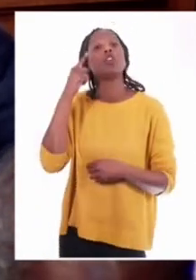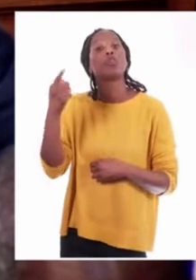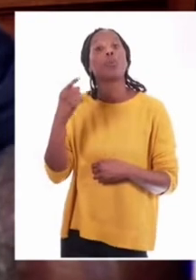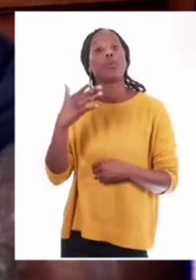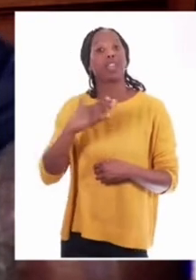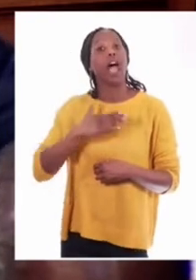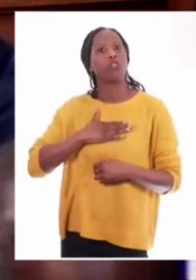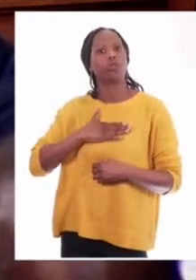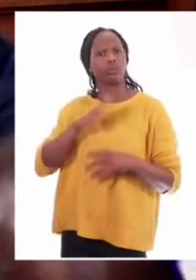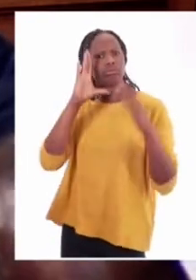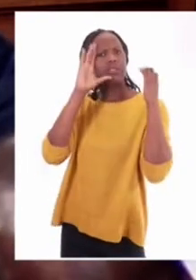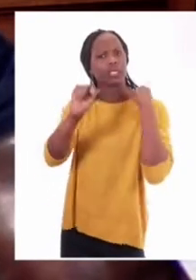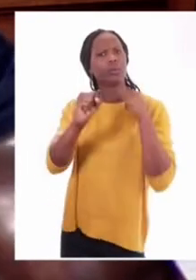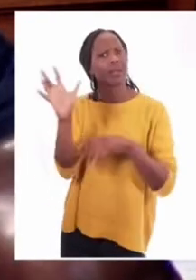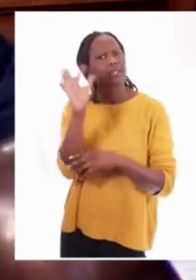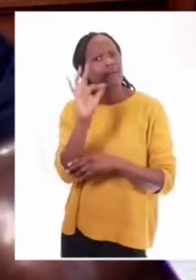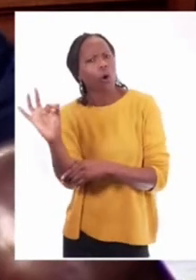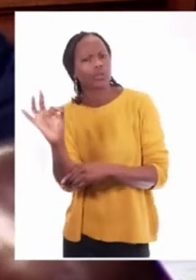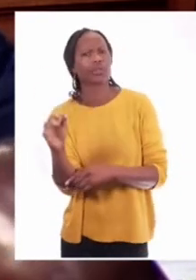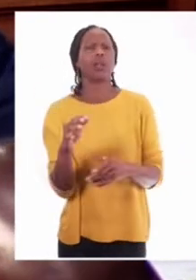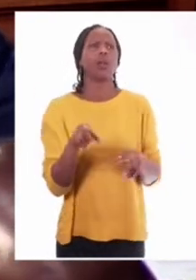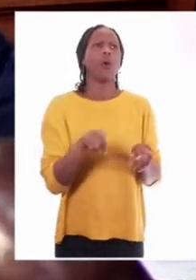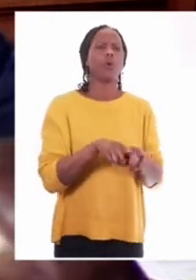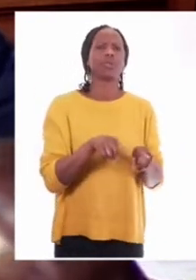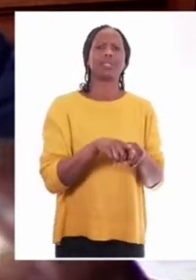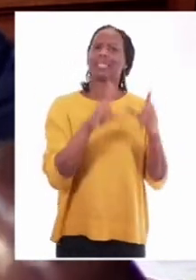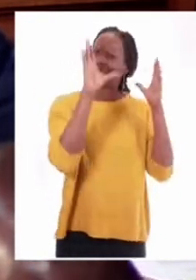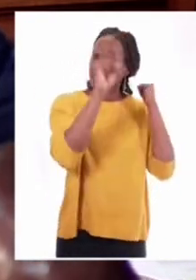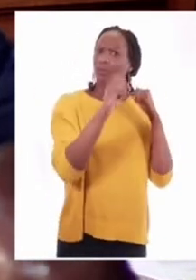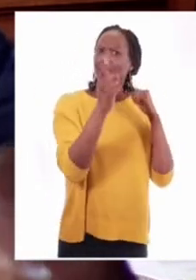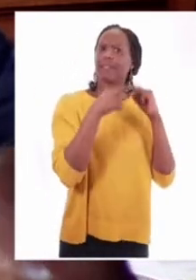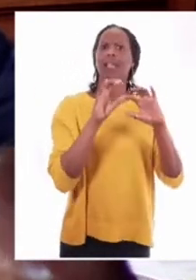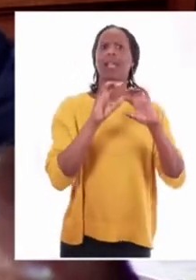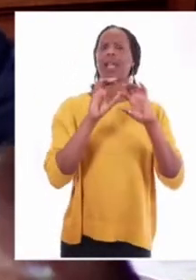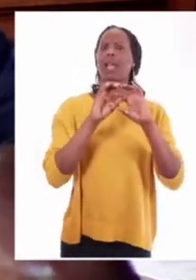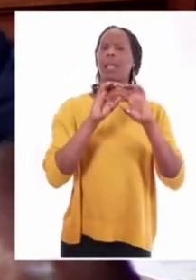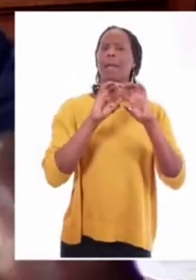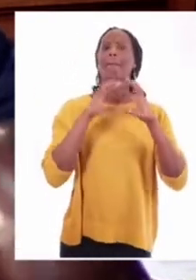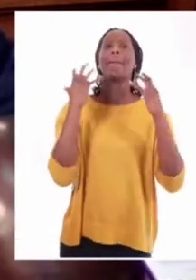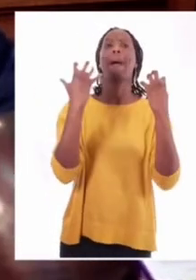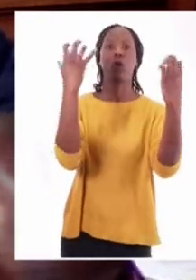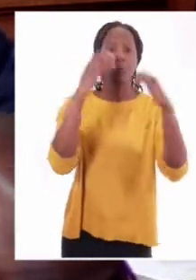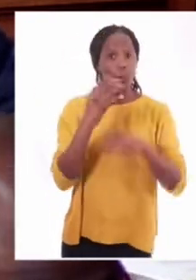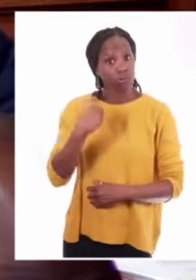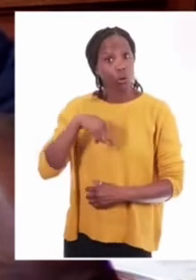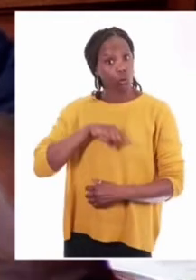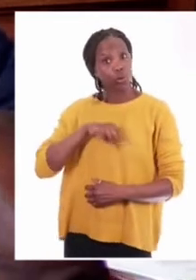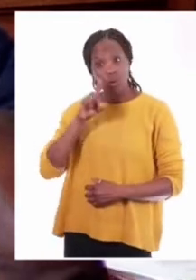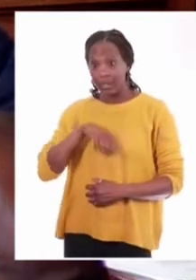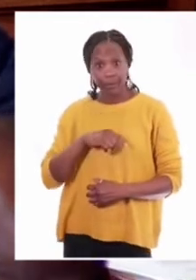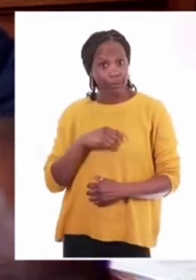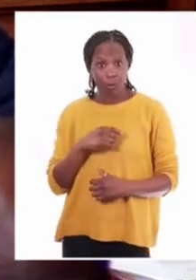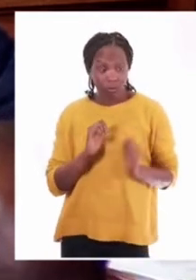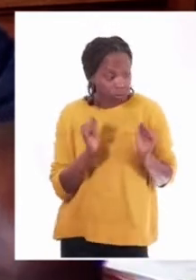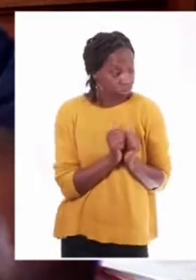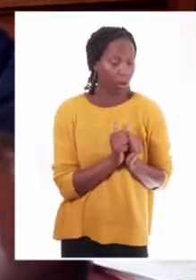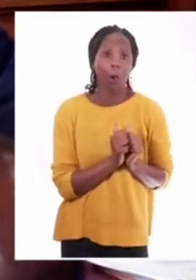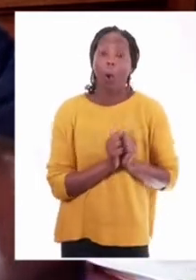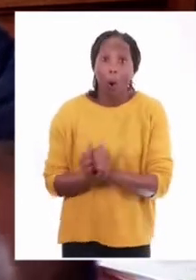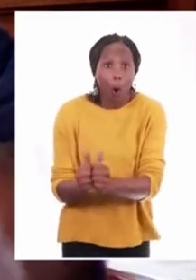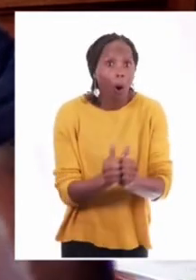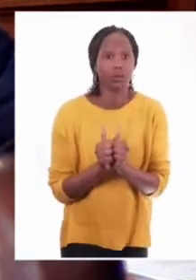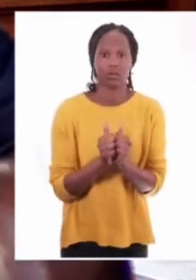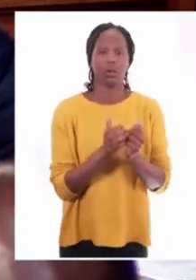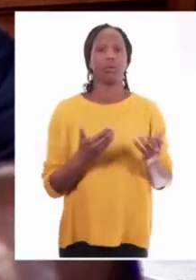diplomatie française, je pense à la diplomatie parlementaire et nous devons œuvrer tous dans ce sens. Donc